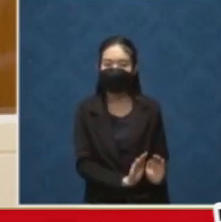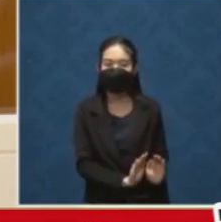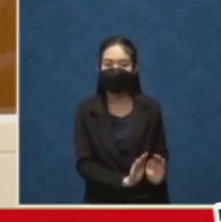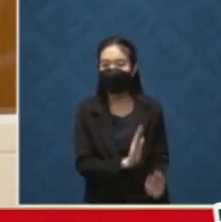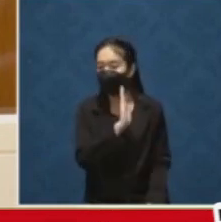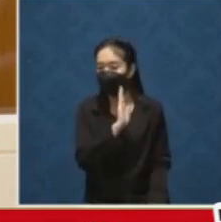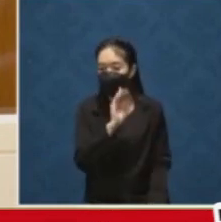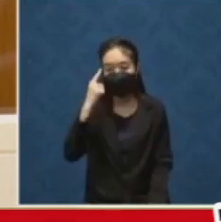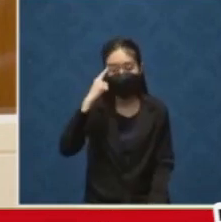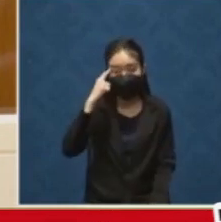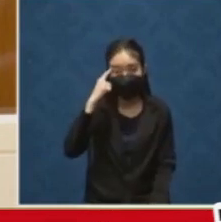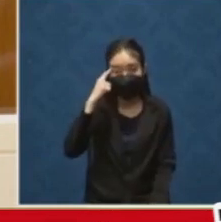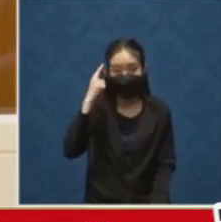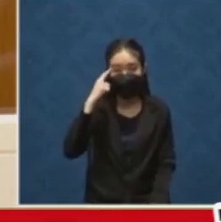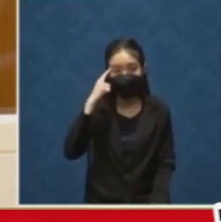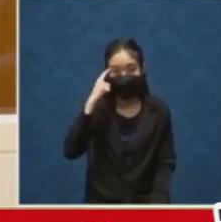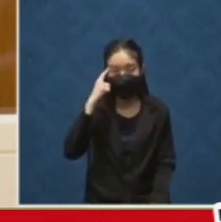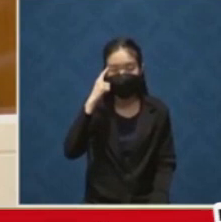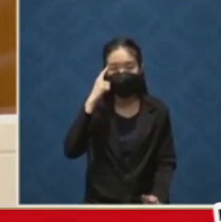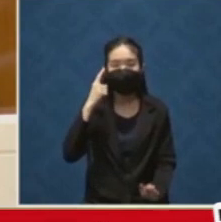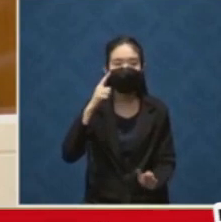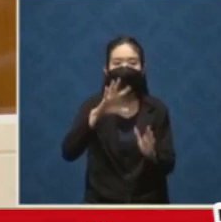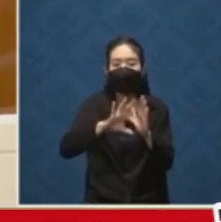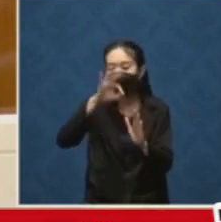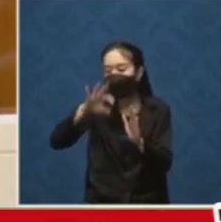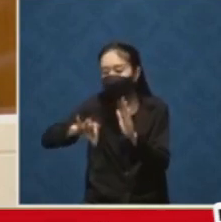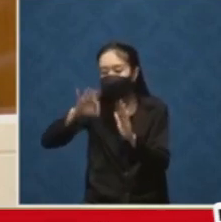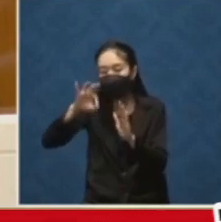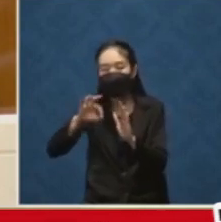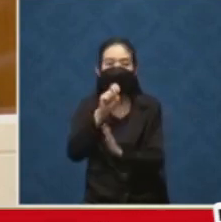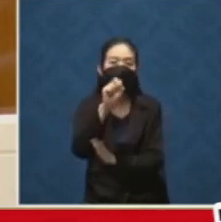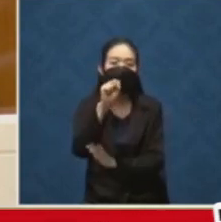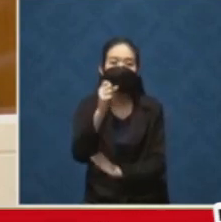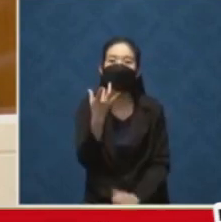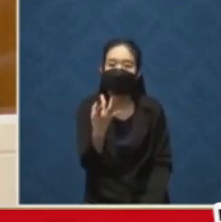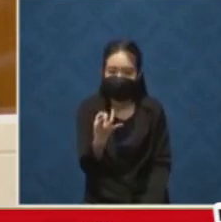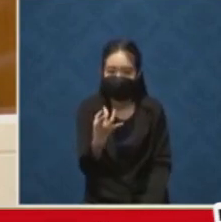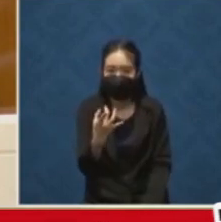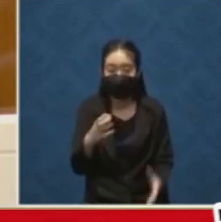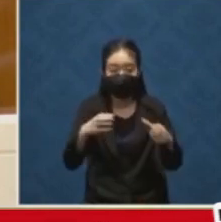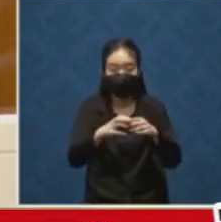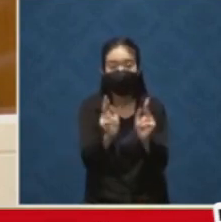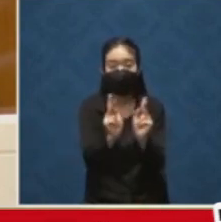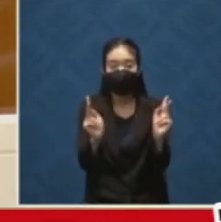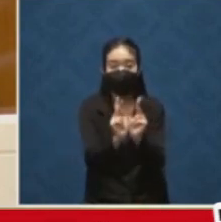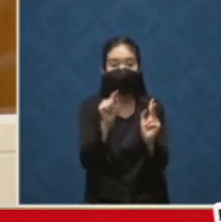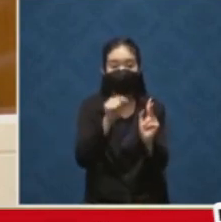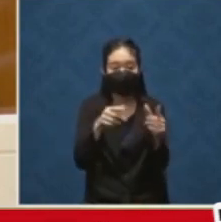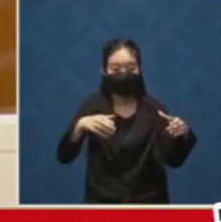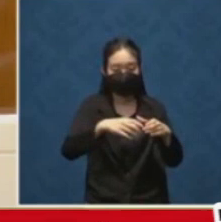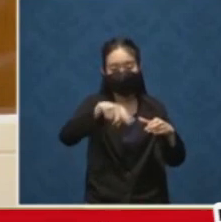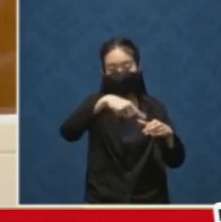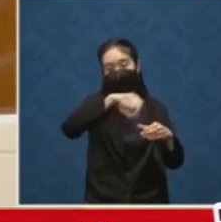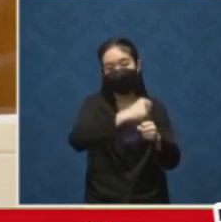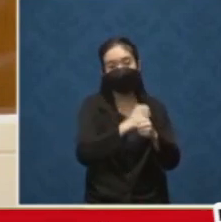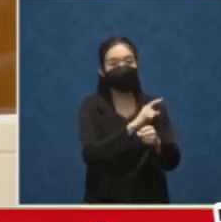มอสือศาลมีการออกข้าวสอบ เบนสถ However,็นสุ่มออกแล้มีการคดเลืข้วสอบคืจะไมให้ก